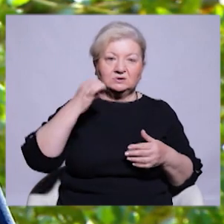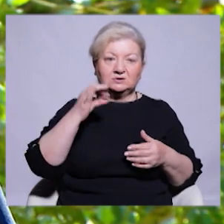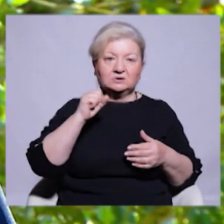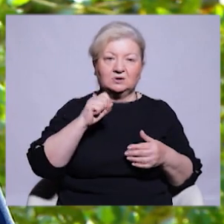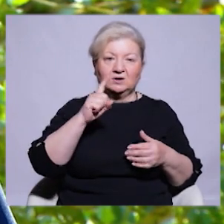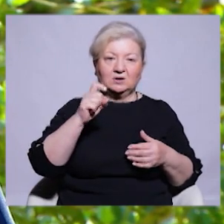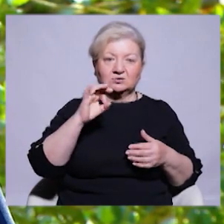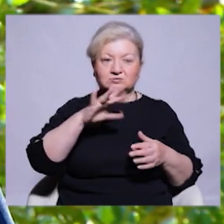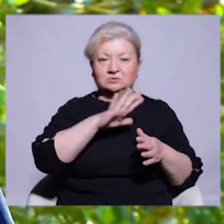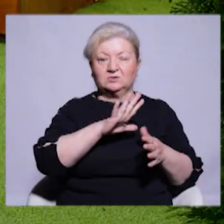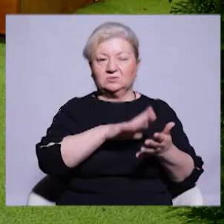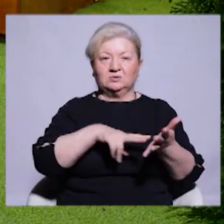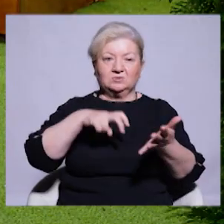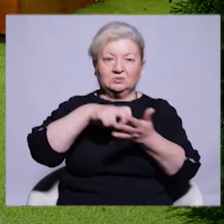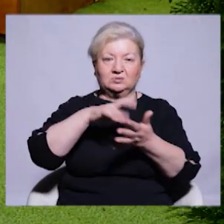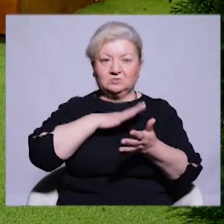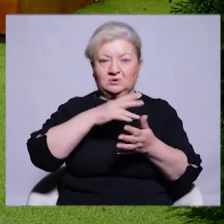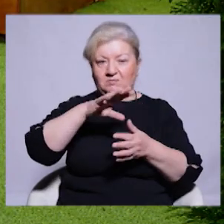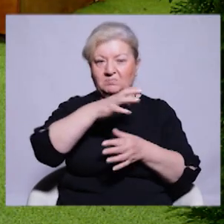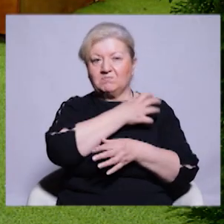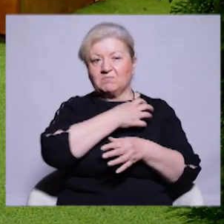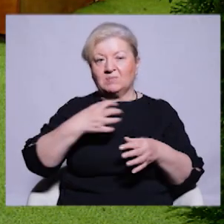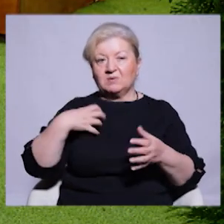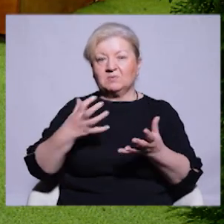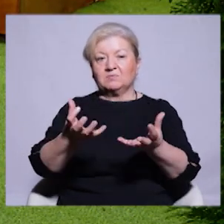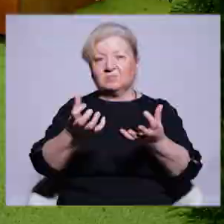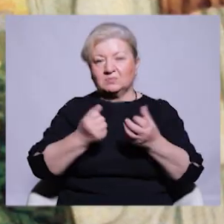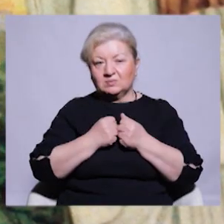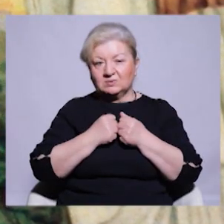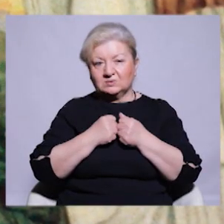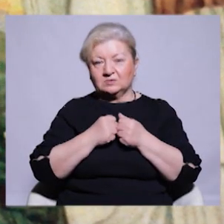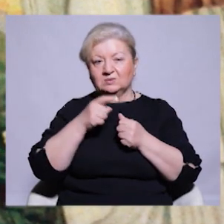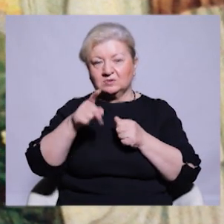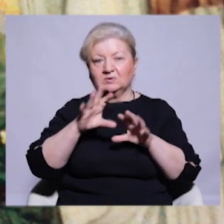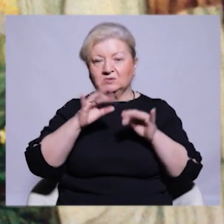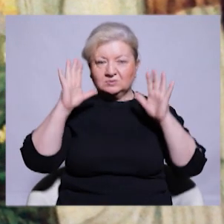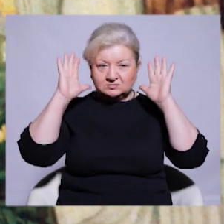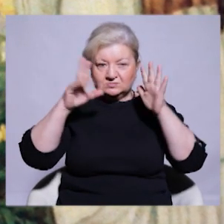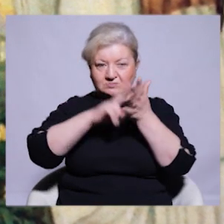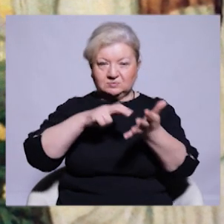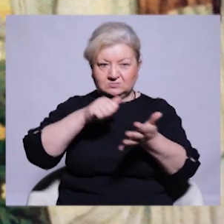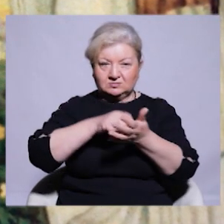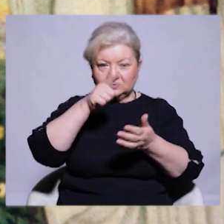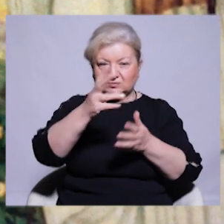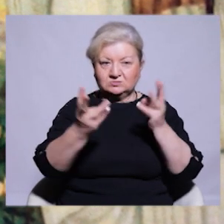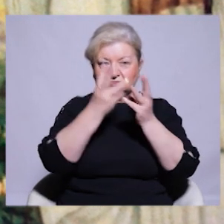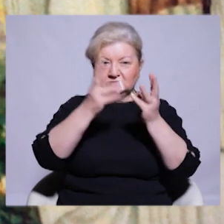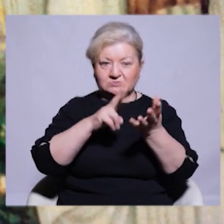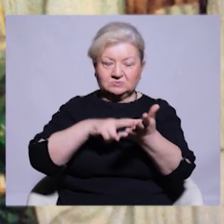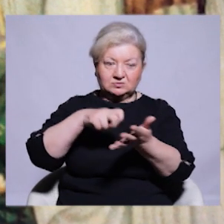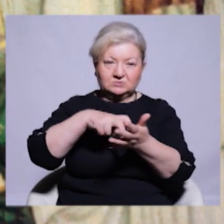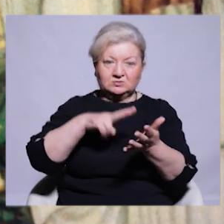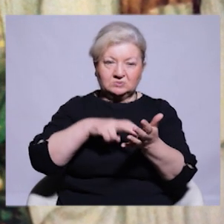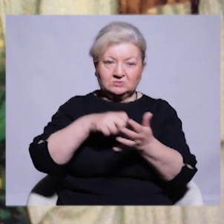კვლავ მიიღო ეახლა მეფეს, მიიღო ასე ვთქვათ, მაზდიანობა, იგივე ცეცხლსაყვანისმცემლობა, იგივე